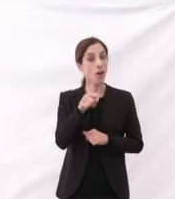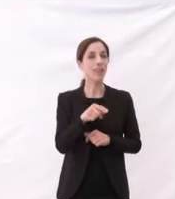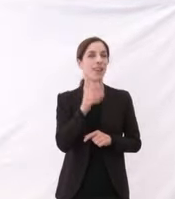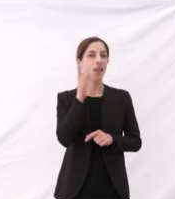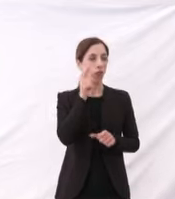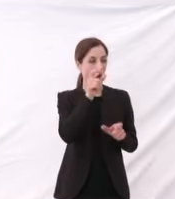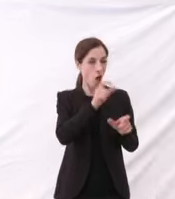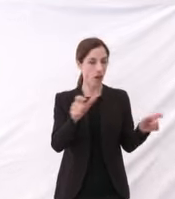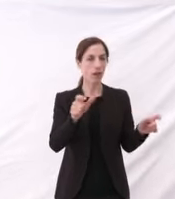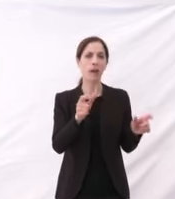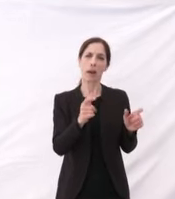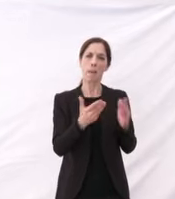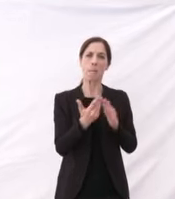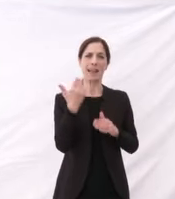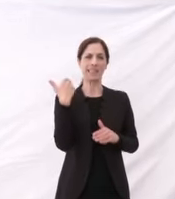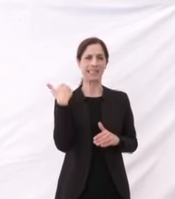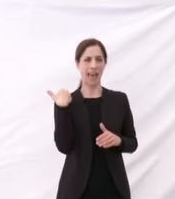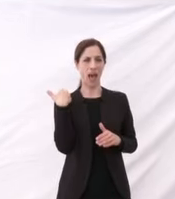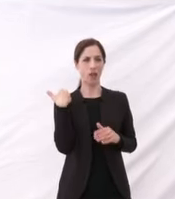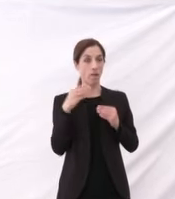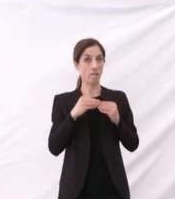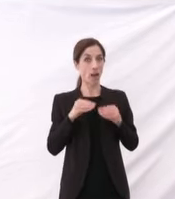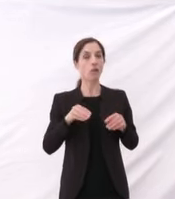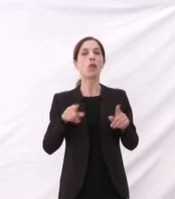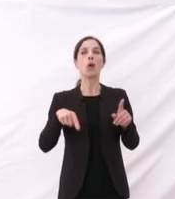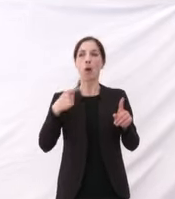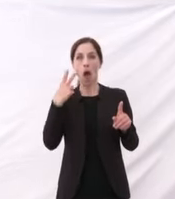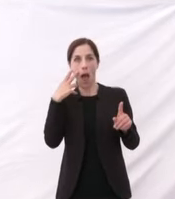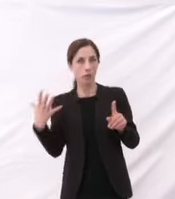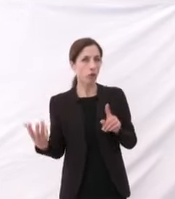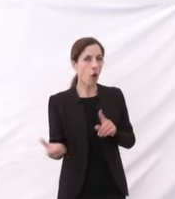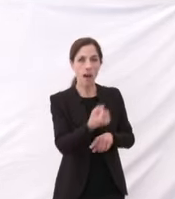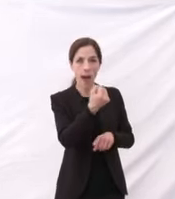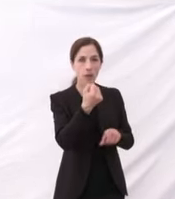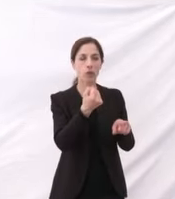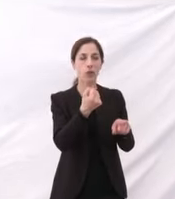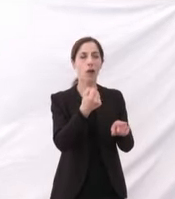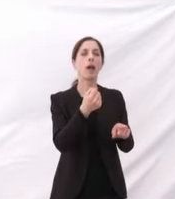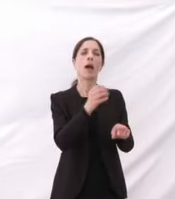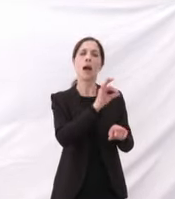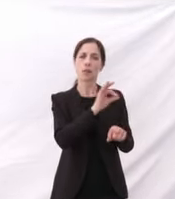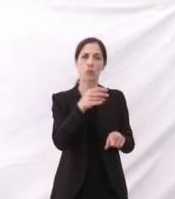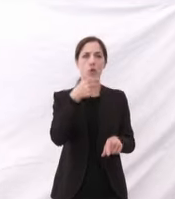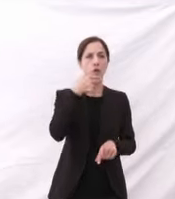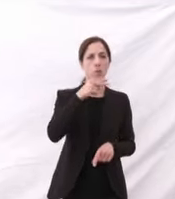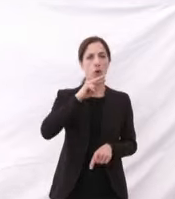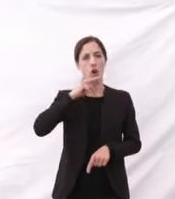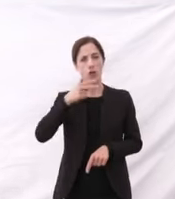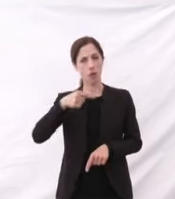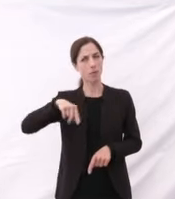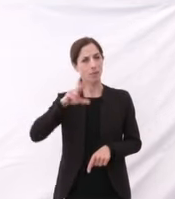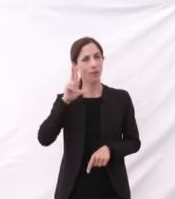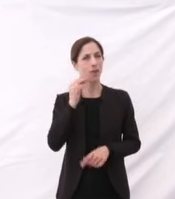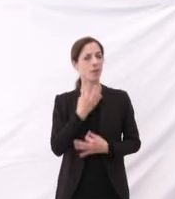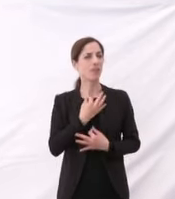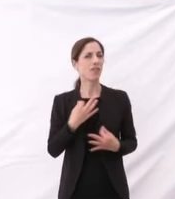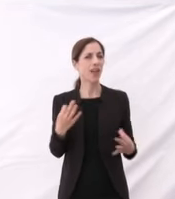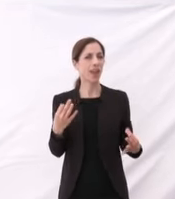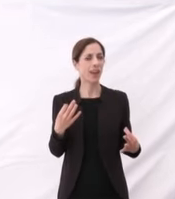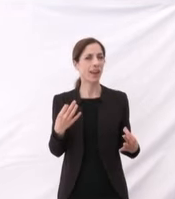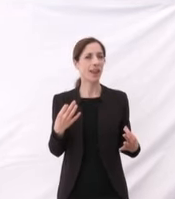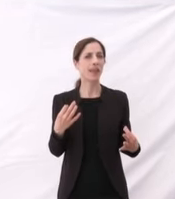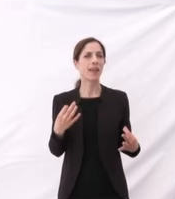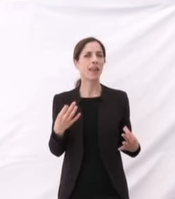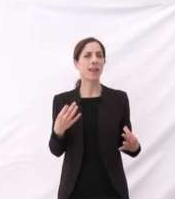in passato li hanno poi ritrovate, e alcune con nomi e cognomi che ben conosciamo le hanno